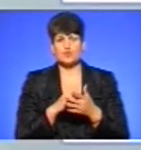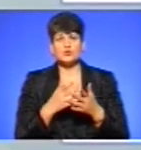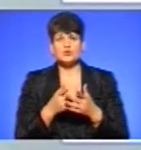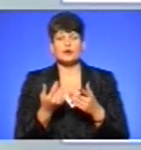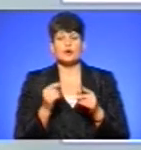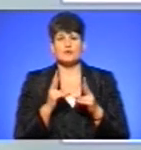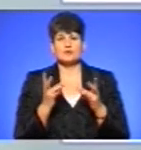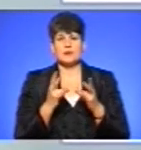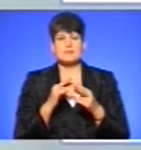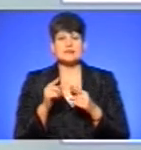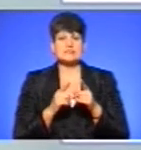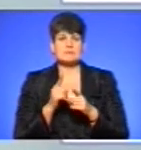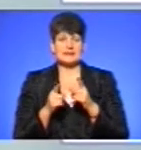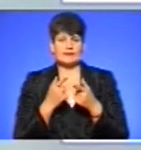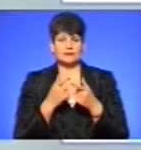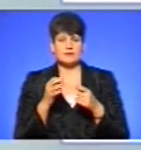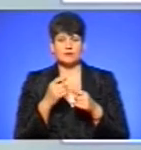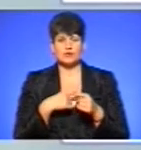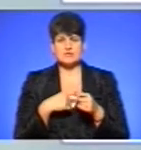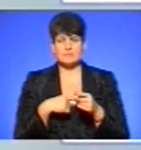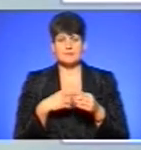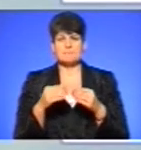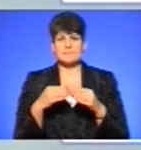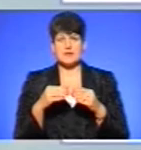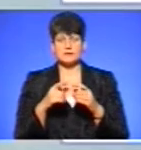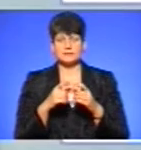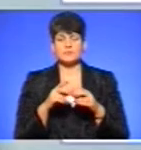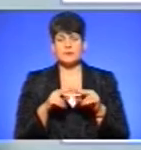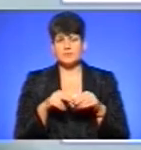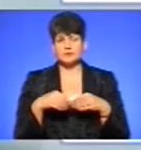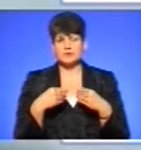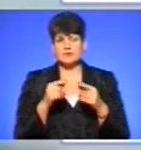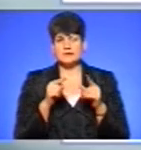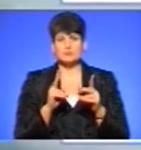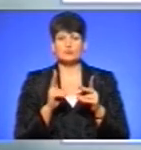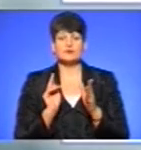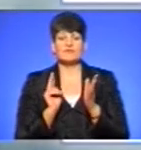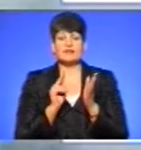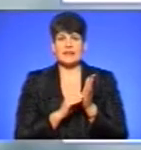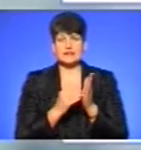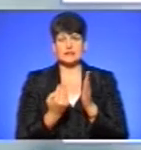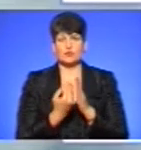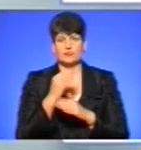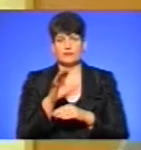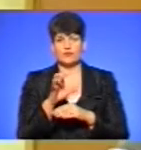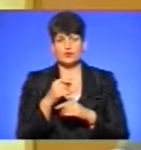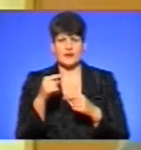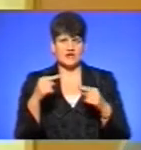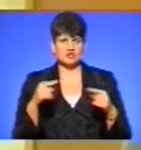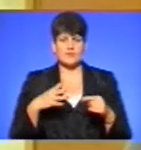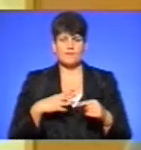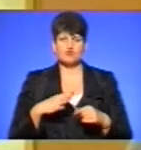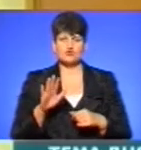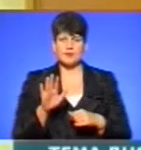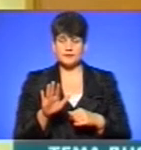ньому інформацію про себе. Пластик можуть видати людині, якій час вклеїти нове фото. Решті ж доведеться почекати. Те, що